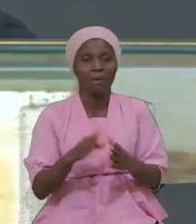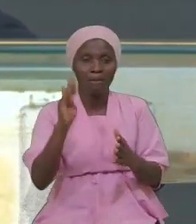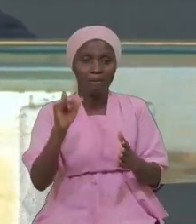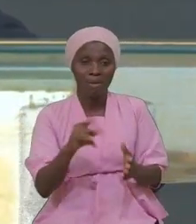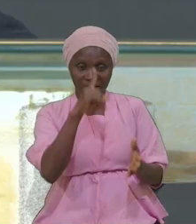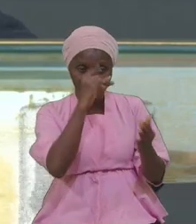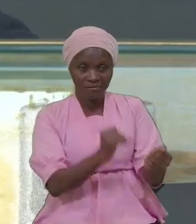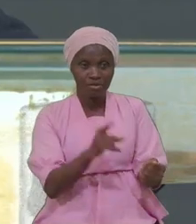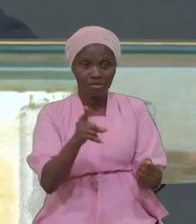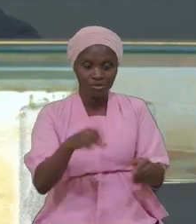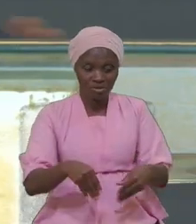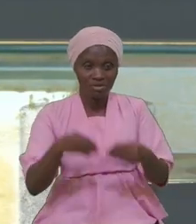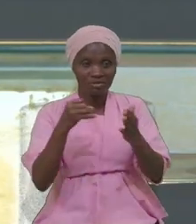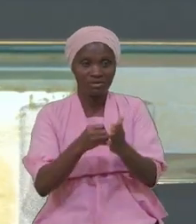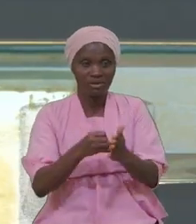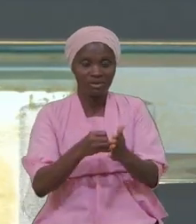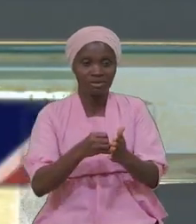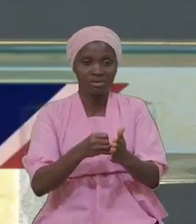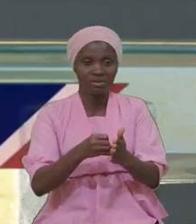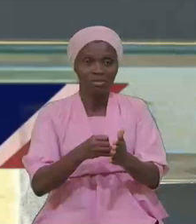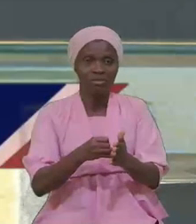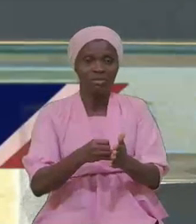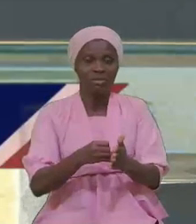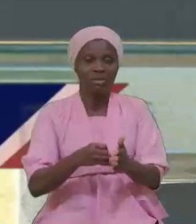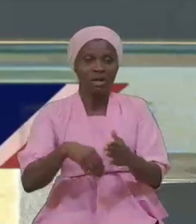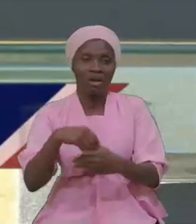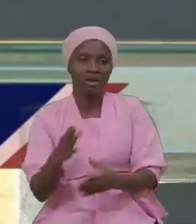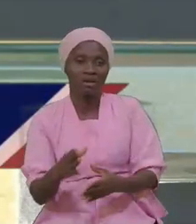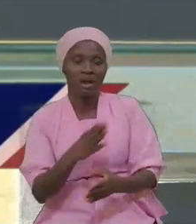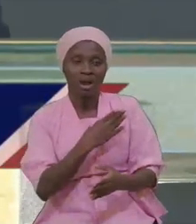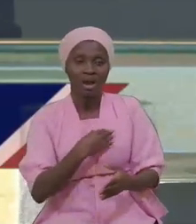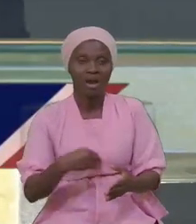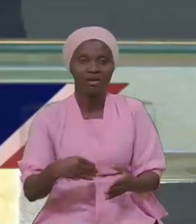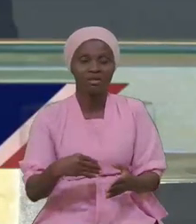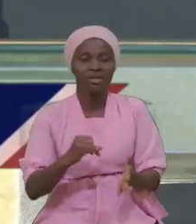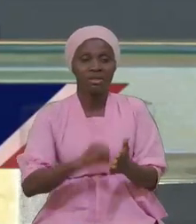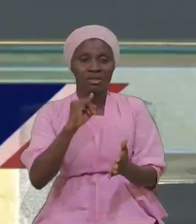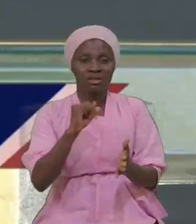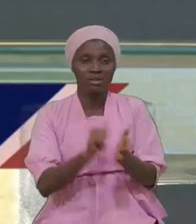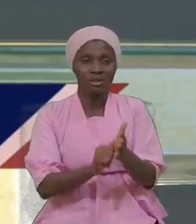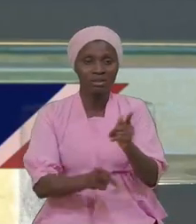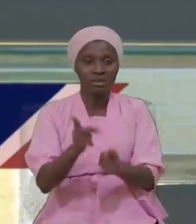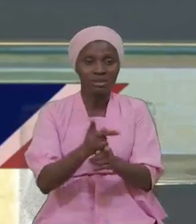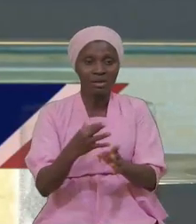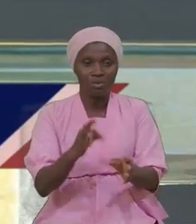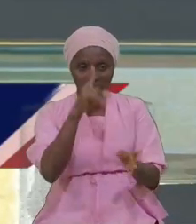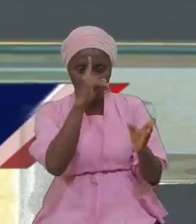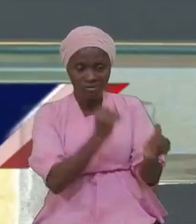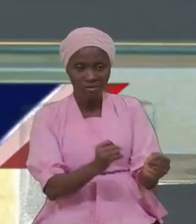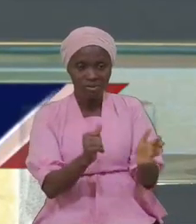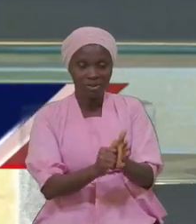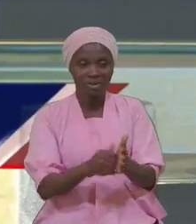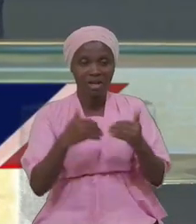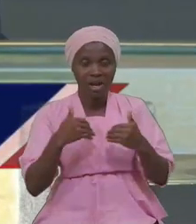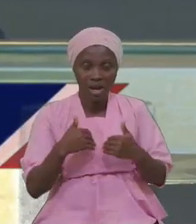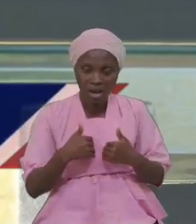tu offres au Seigneur et c'est la foi là qui a des expressions, qui